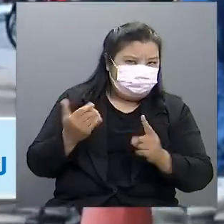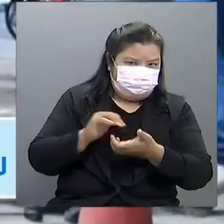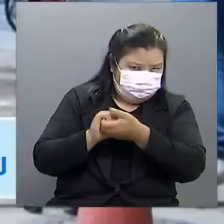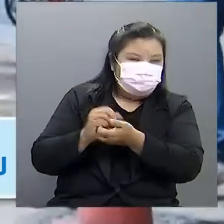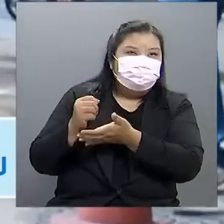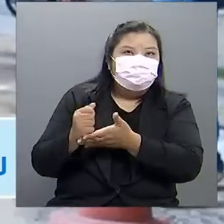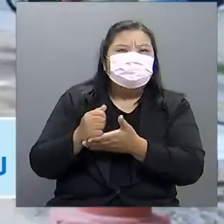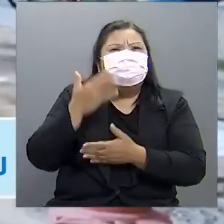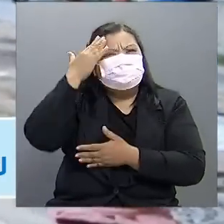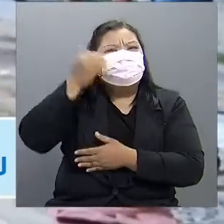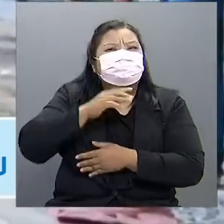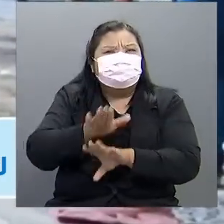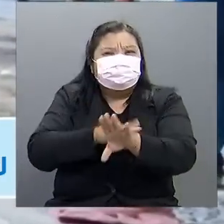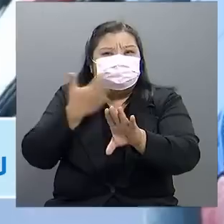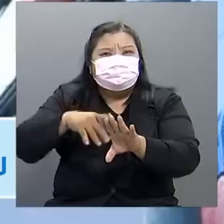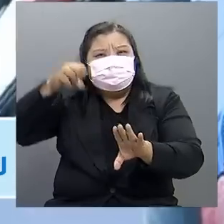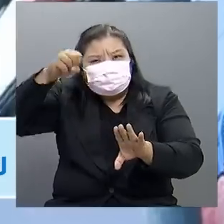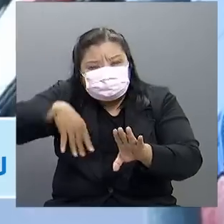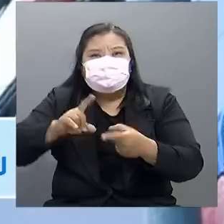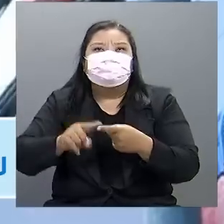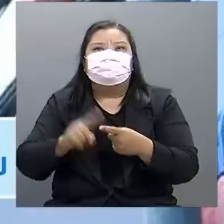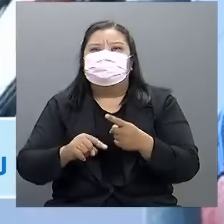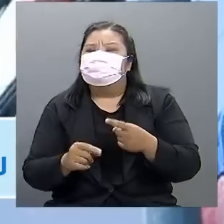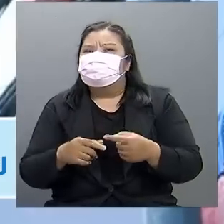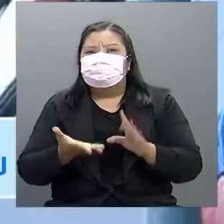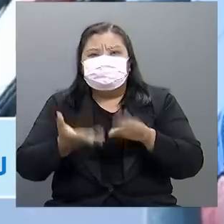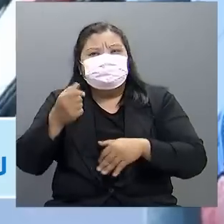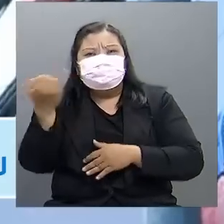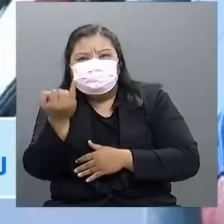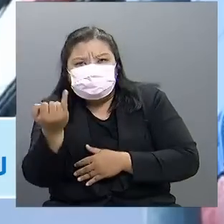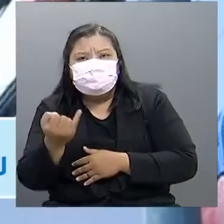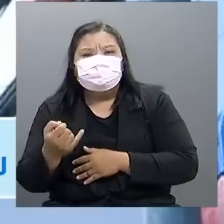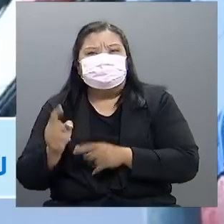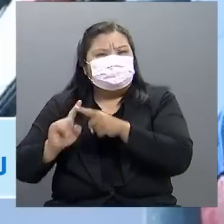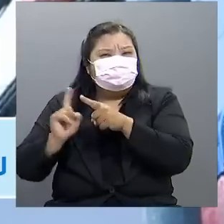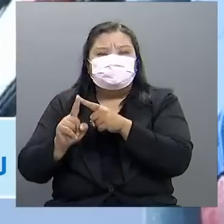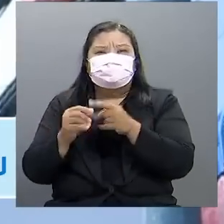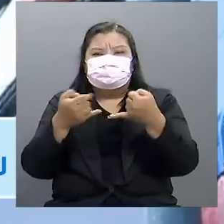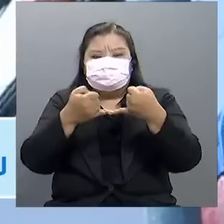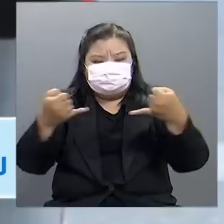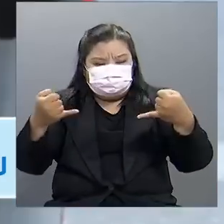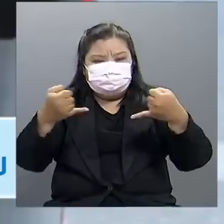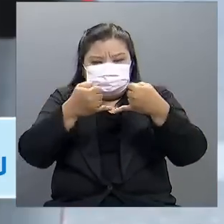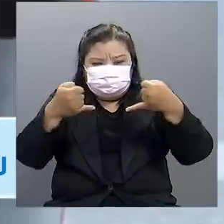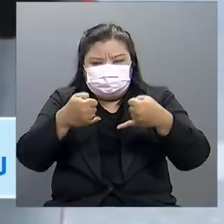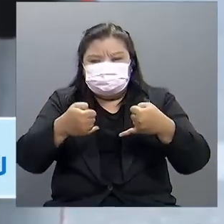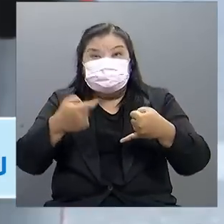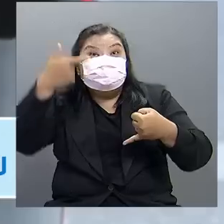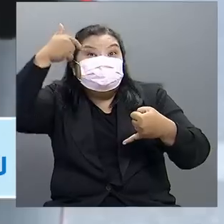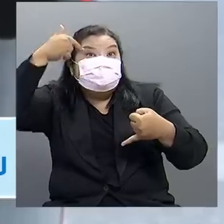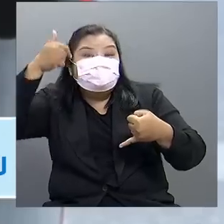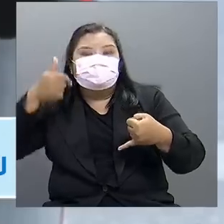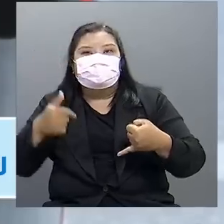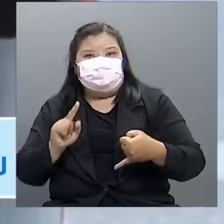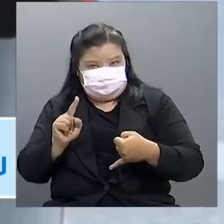งานใสวทอมัยเดีวรบอนุญาตไปจัดระเบียบกนหน่อยและให้มนเป็ไปตามตรฐานของ P.E.